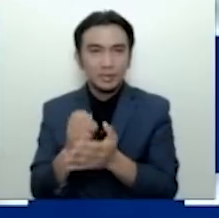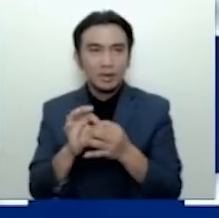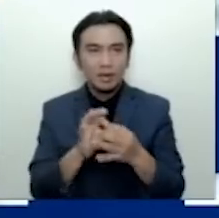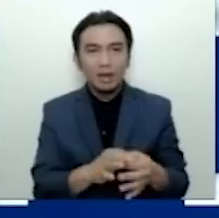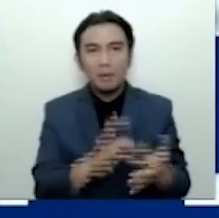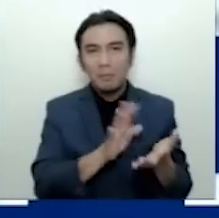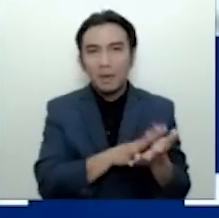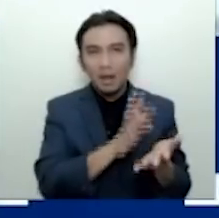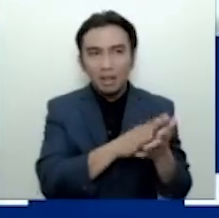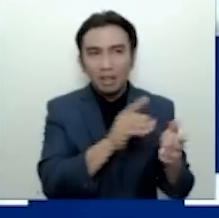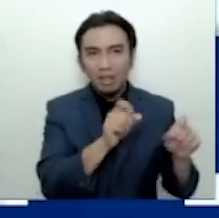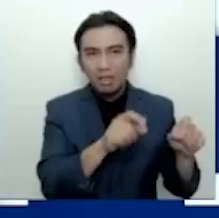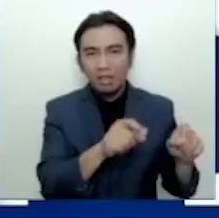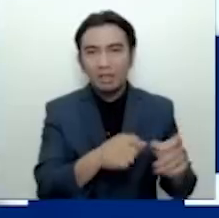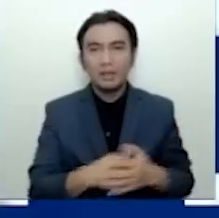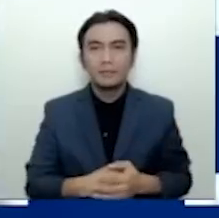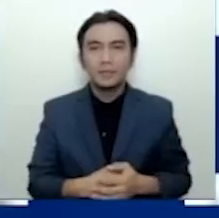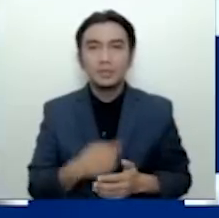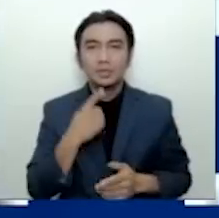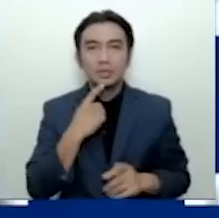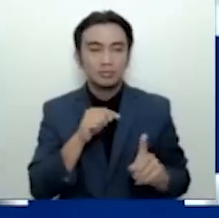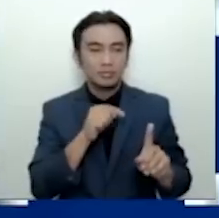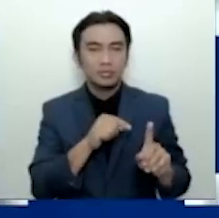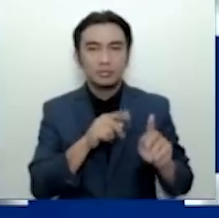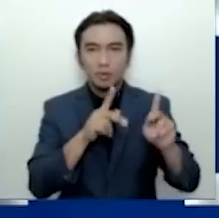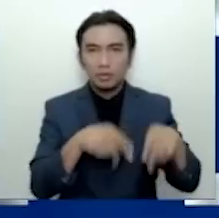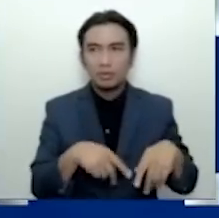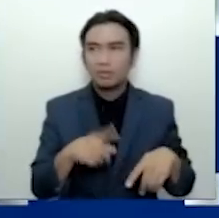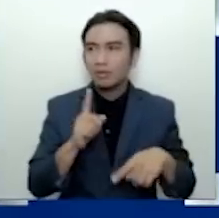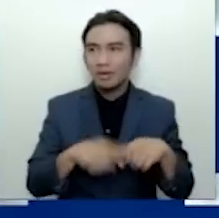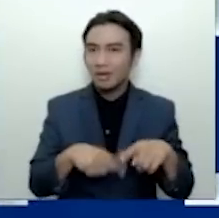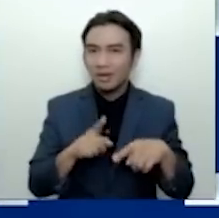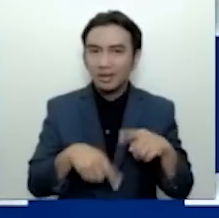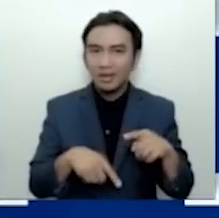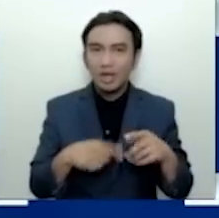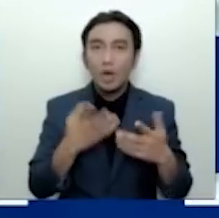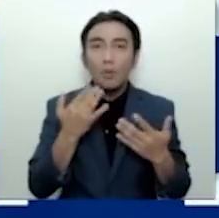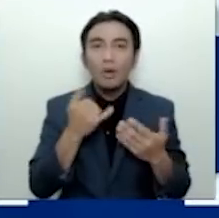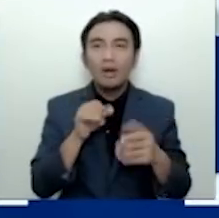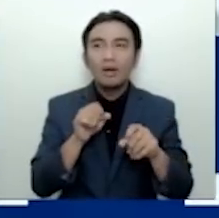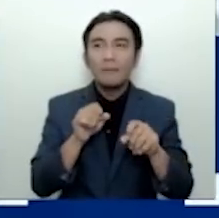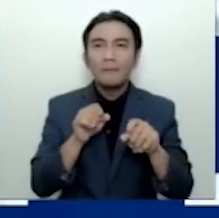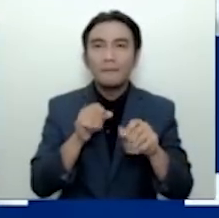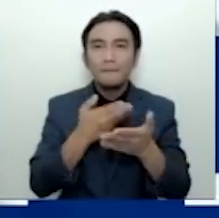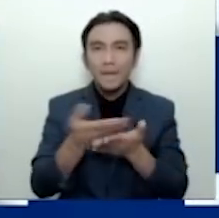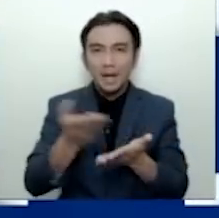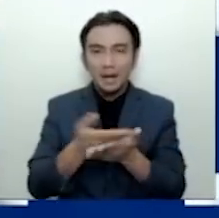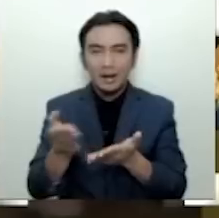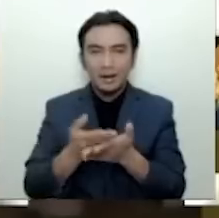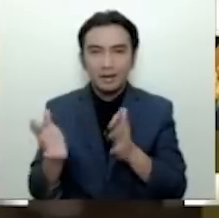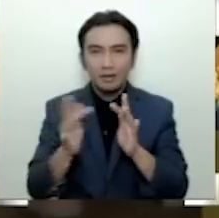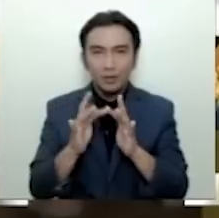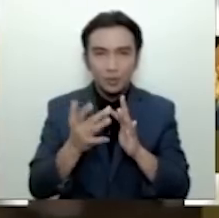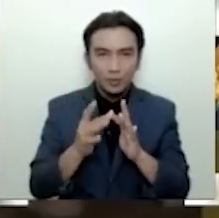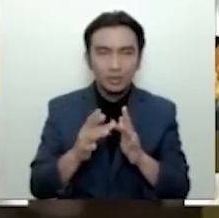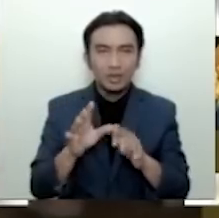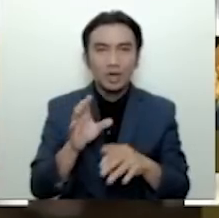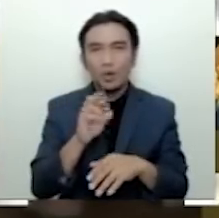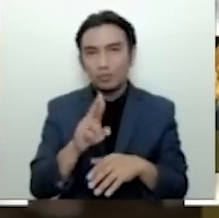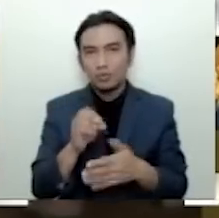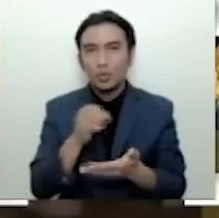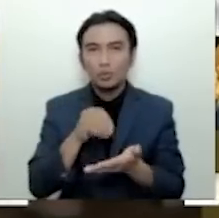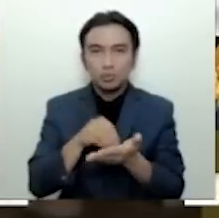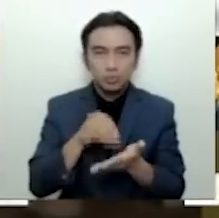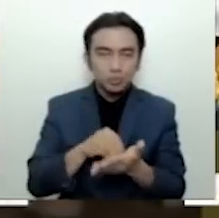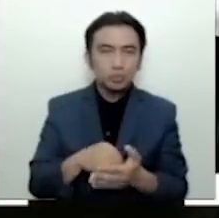netizen, tila di nga makalabas ng bahay ang pera dahil pinambabayad agad sa bills online o kaya sa utang. Base sa projection